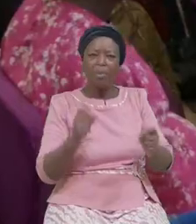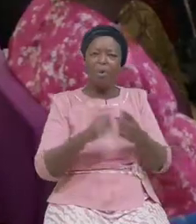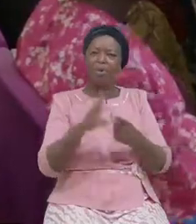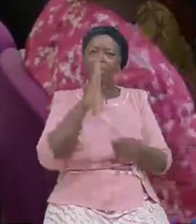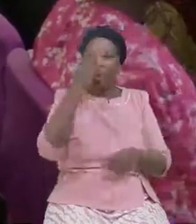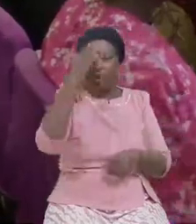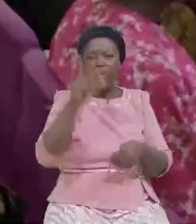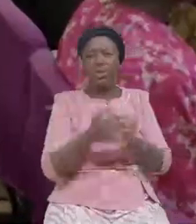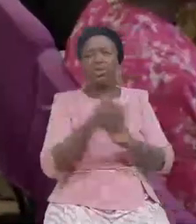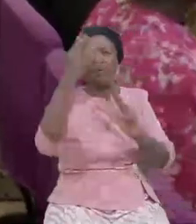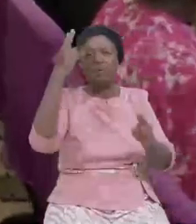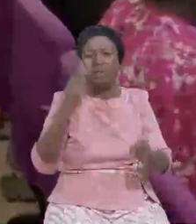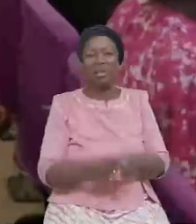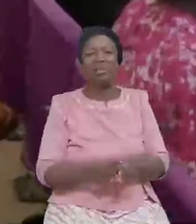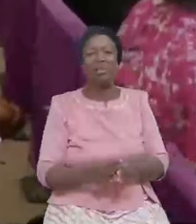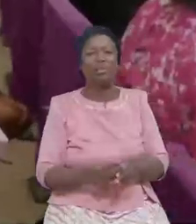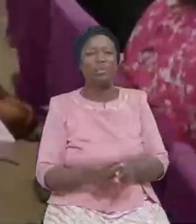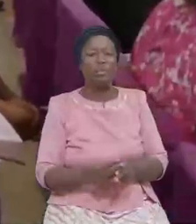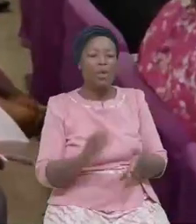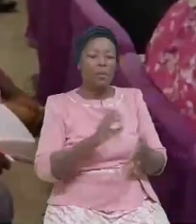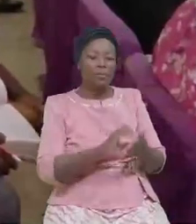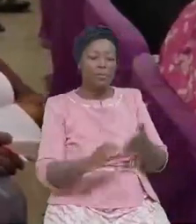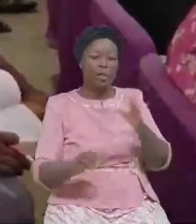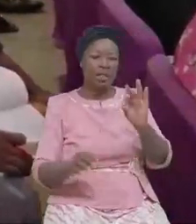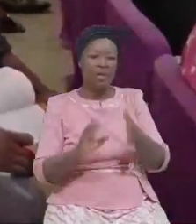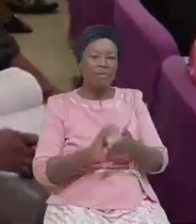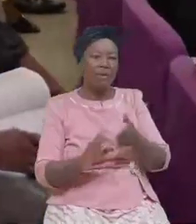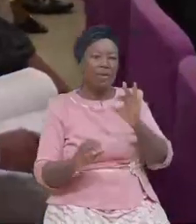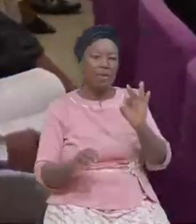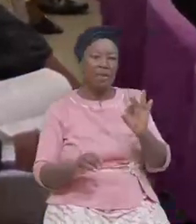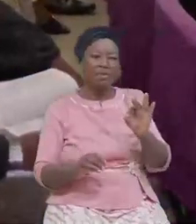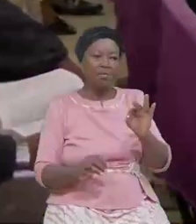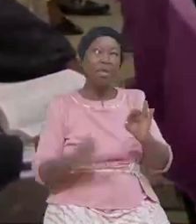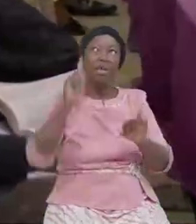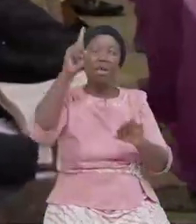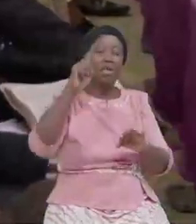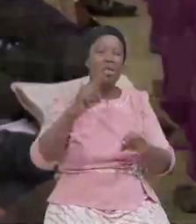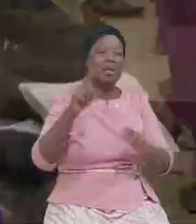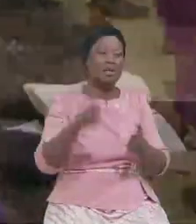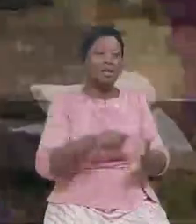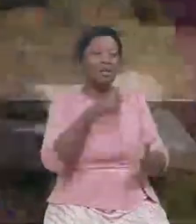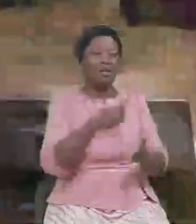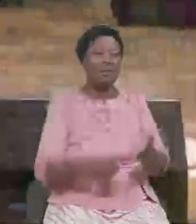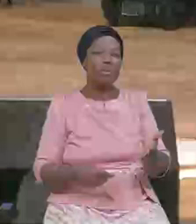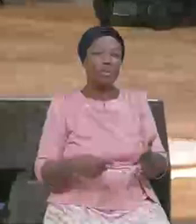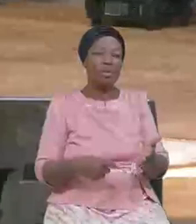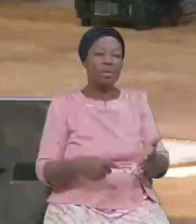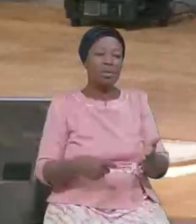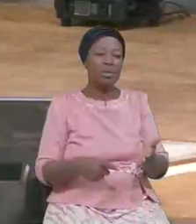Jésus. Regardez le verset 9. Le verset 9. Il menaça la mer